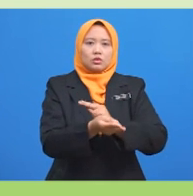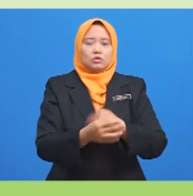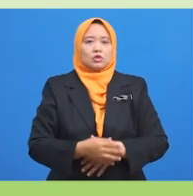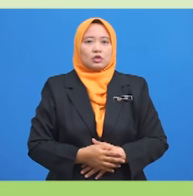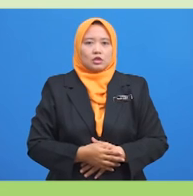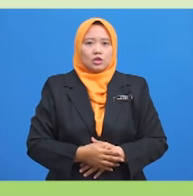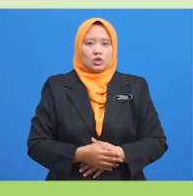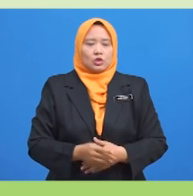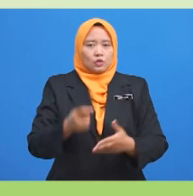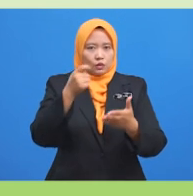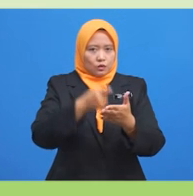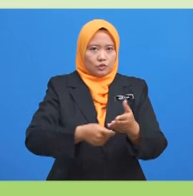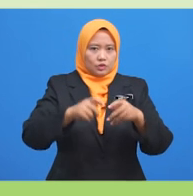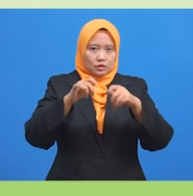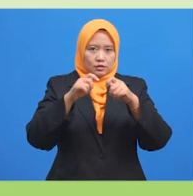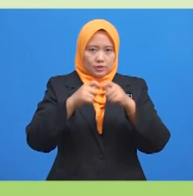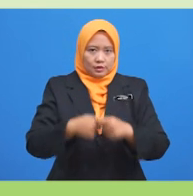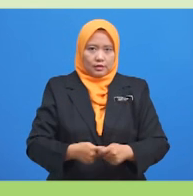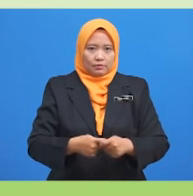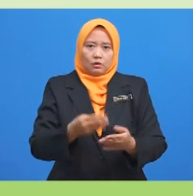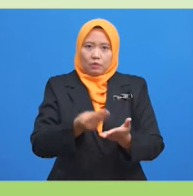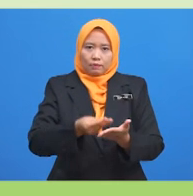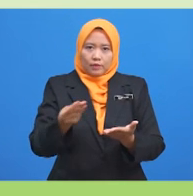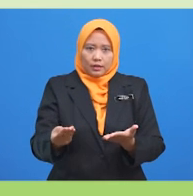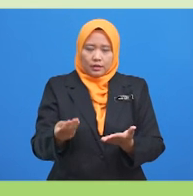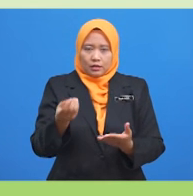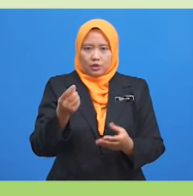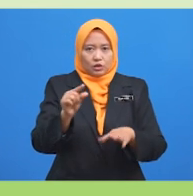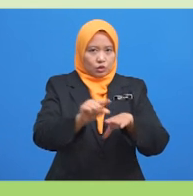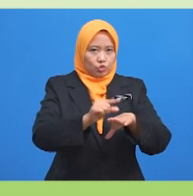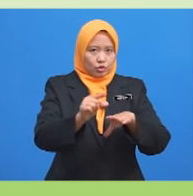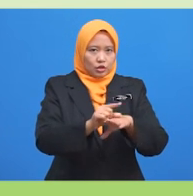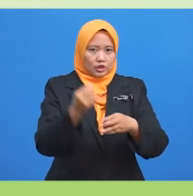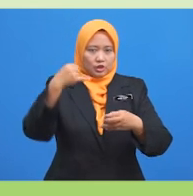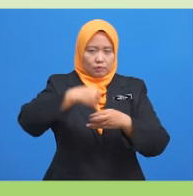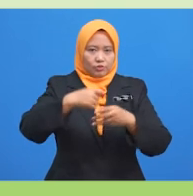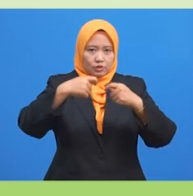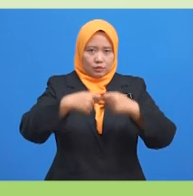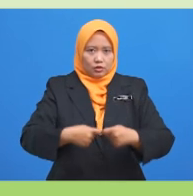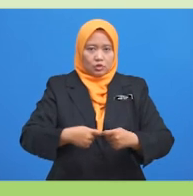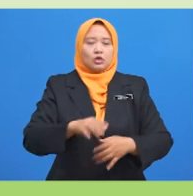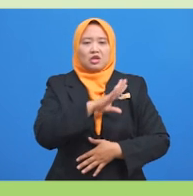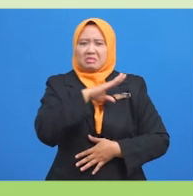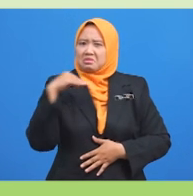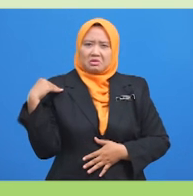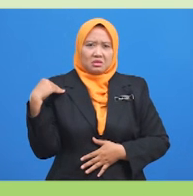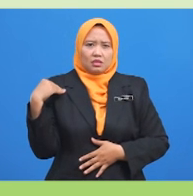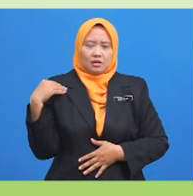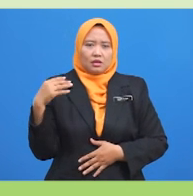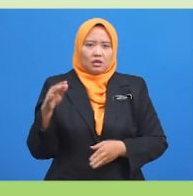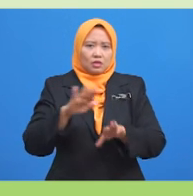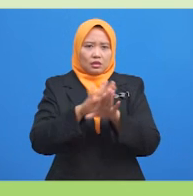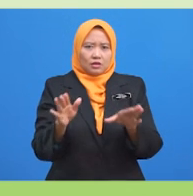bayaran terhadap penggunaan input tetap. Kos ini tidak berubah walaupun output